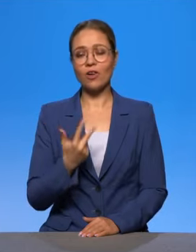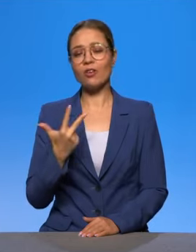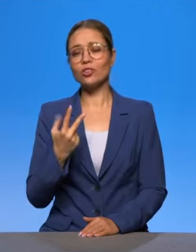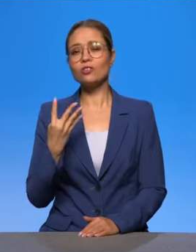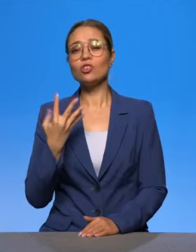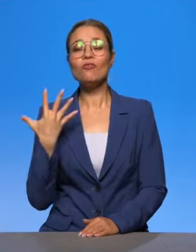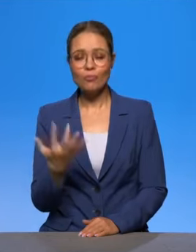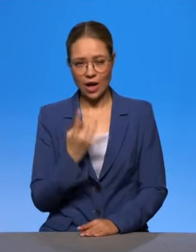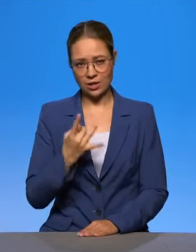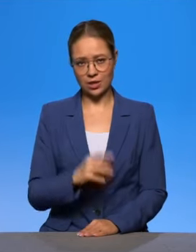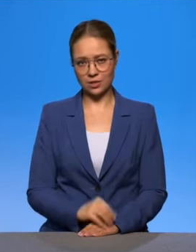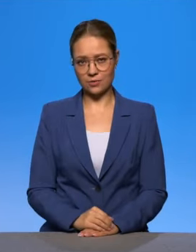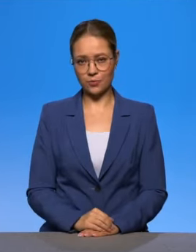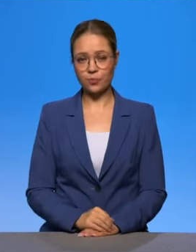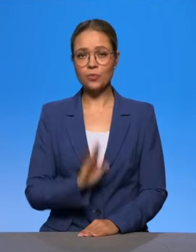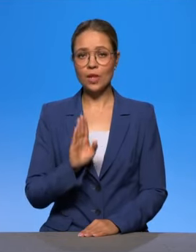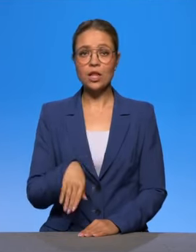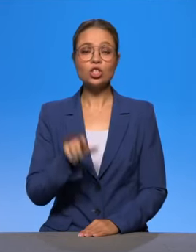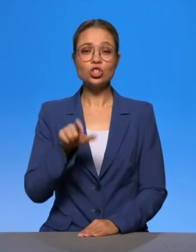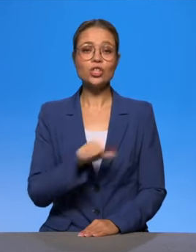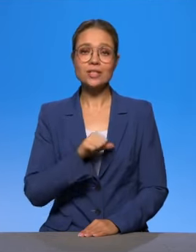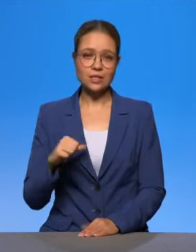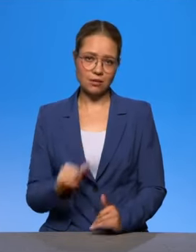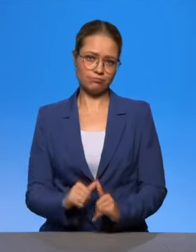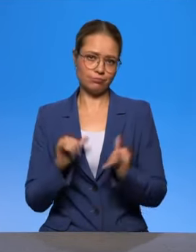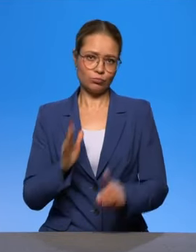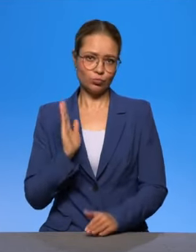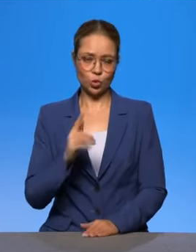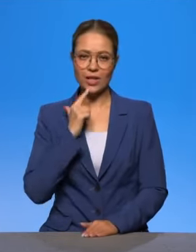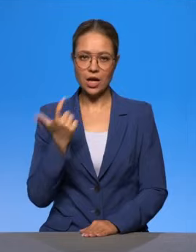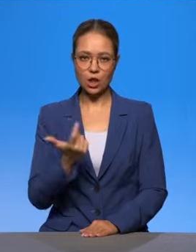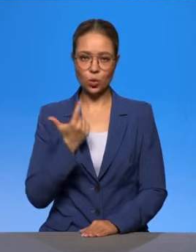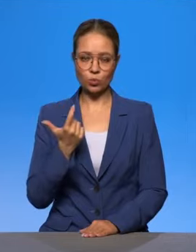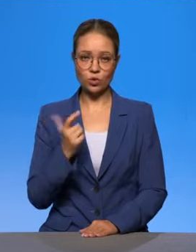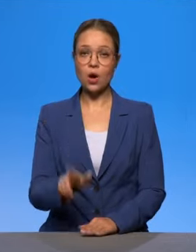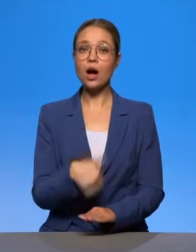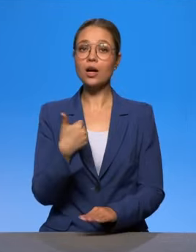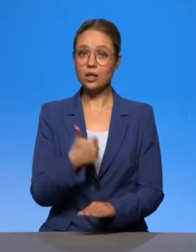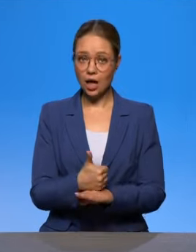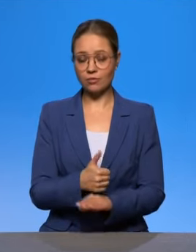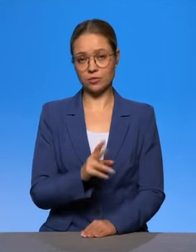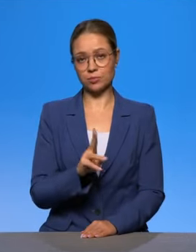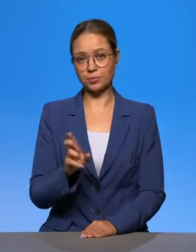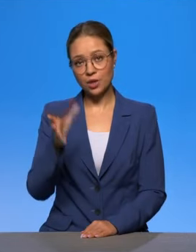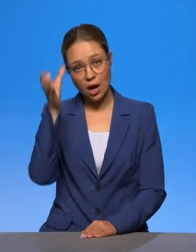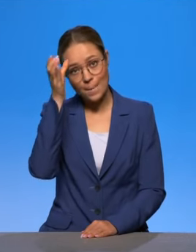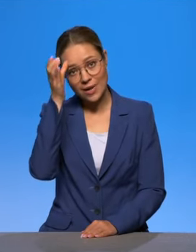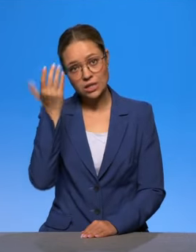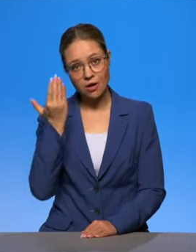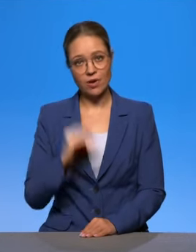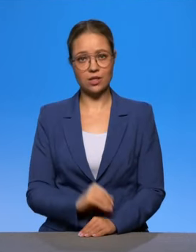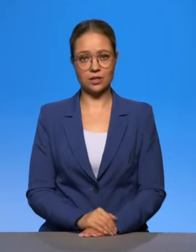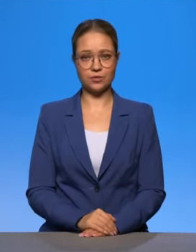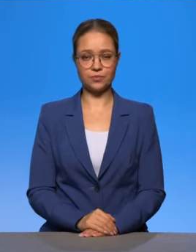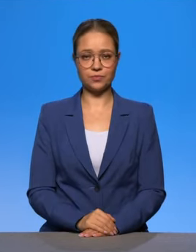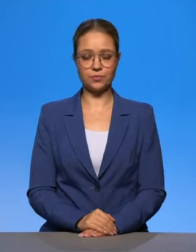И мало того, он сам экономику построит. То есть главное... чтобы образование, чтобы люди